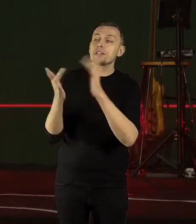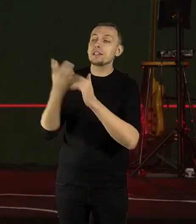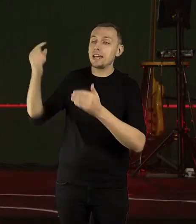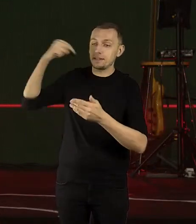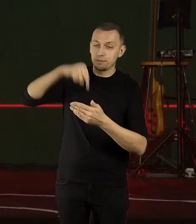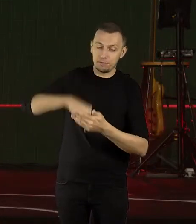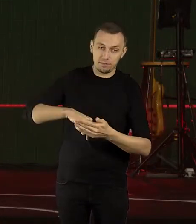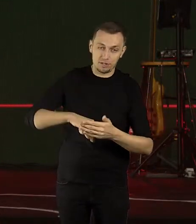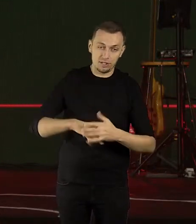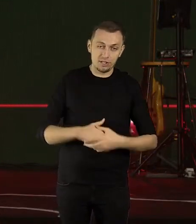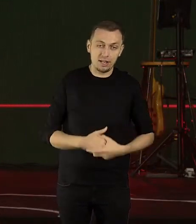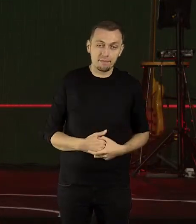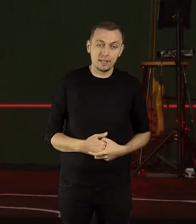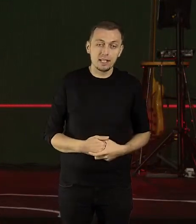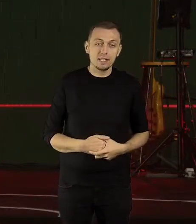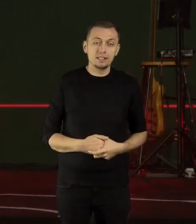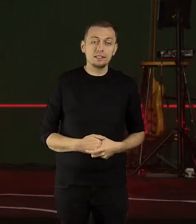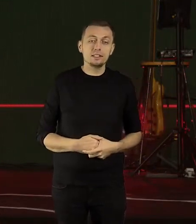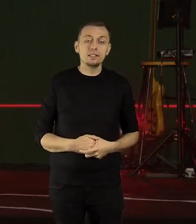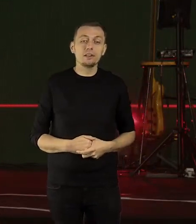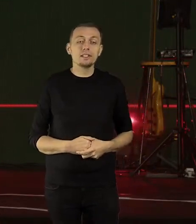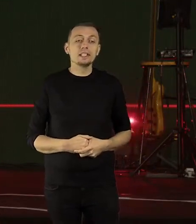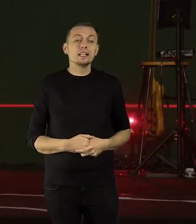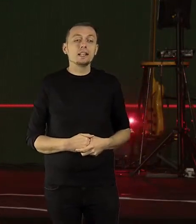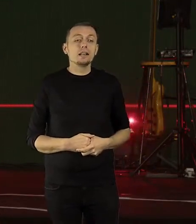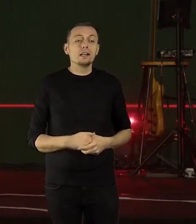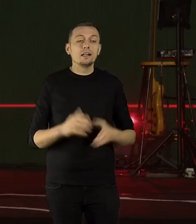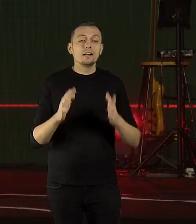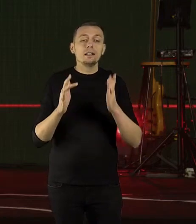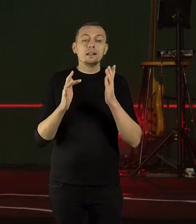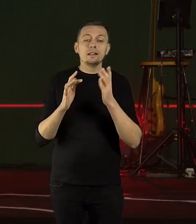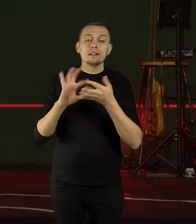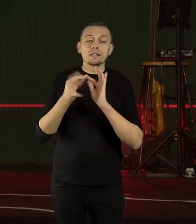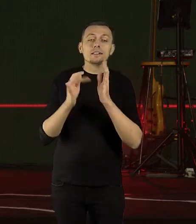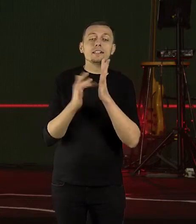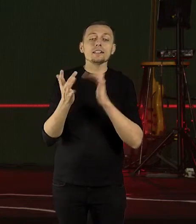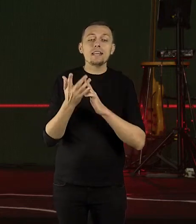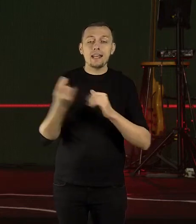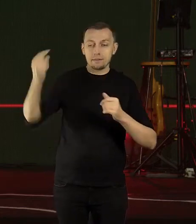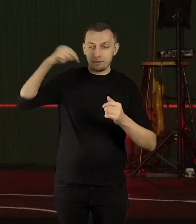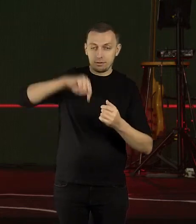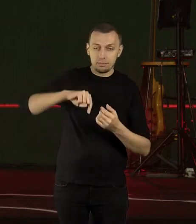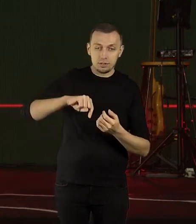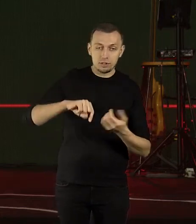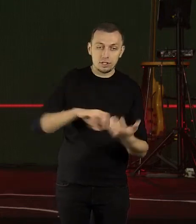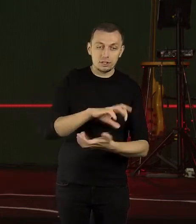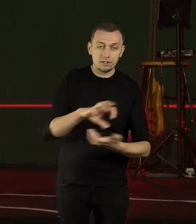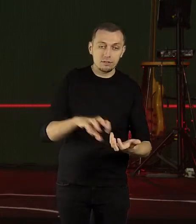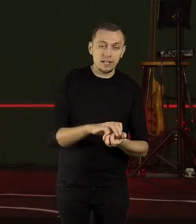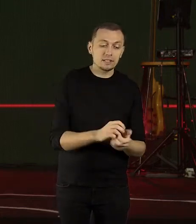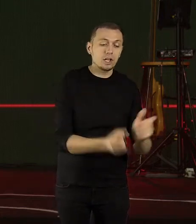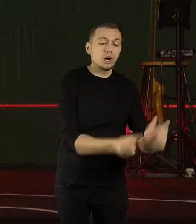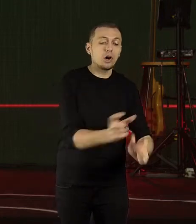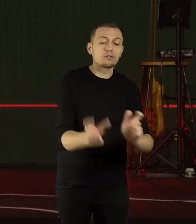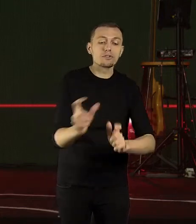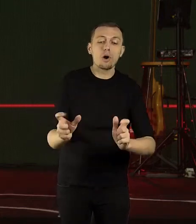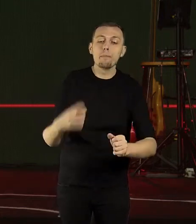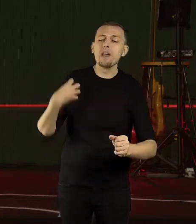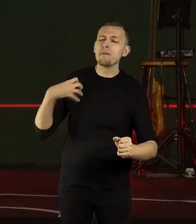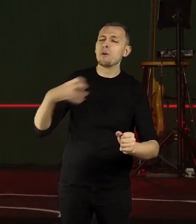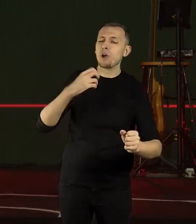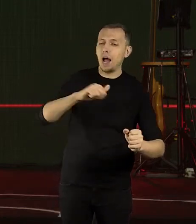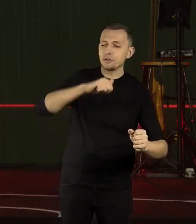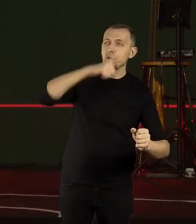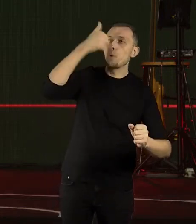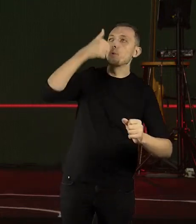religijnych osiągnięć, ale podniesie pokornych, wypełni głodnych, a ufający swemu bogactwu,